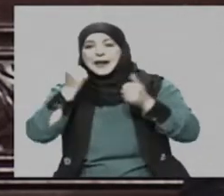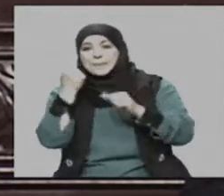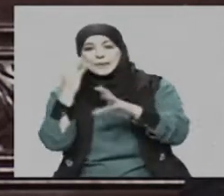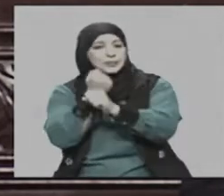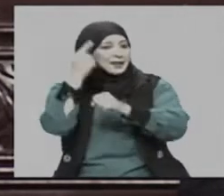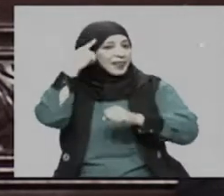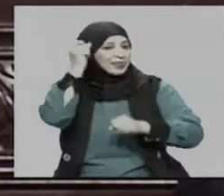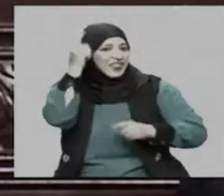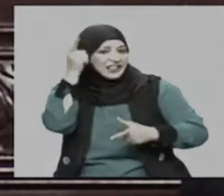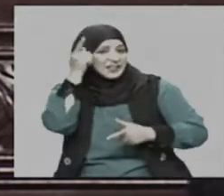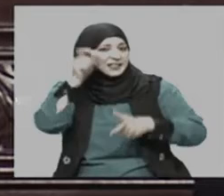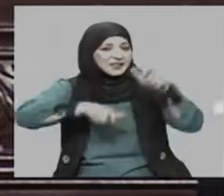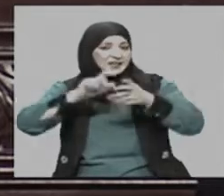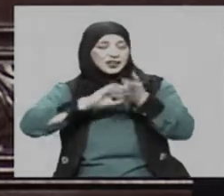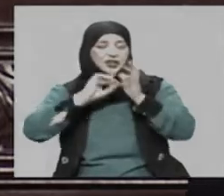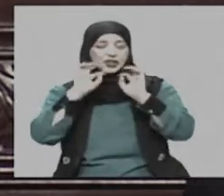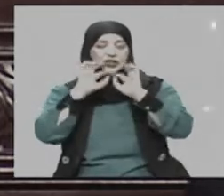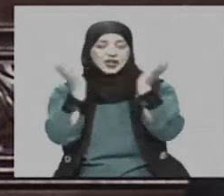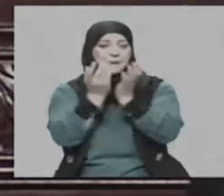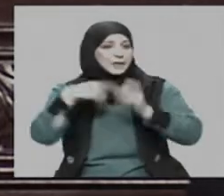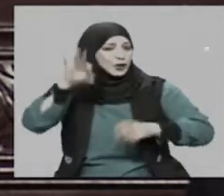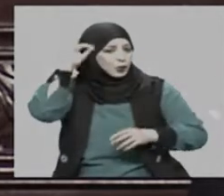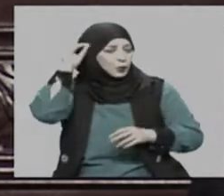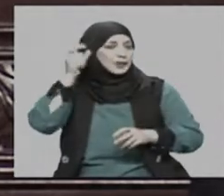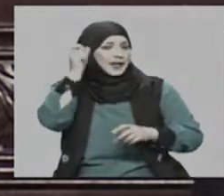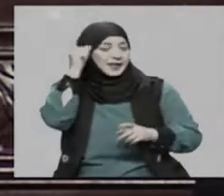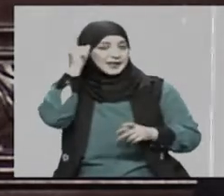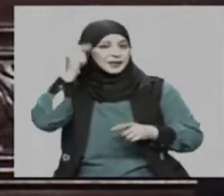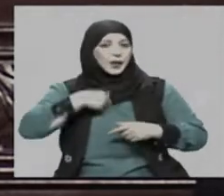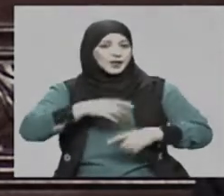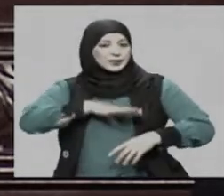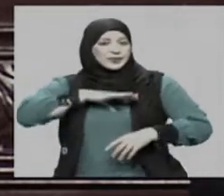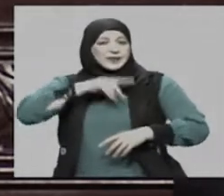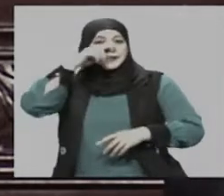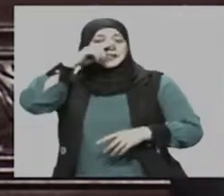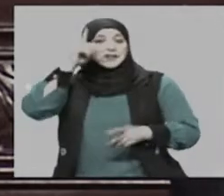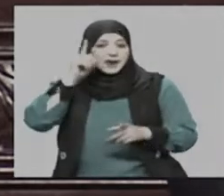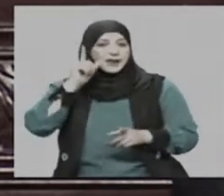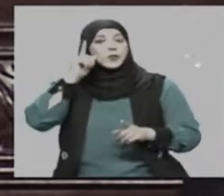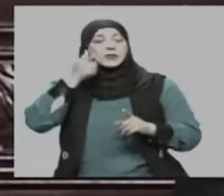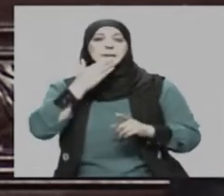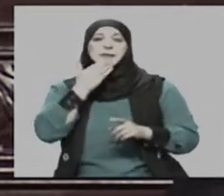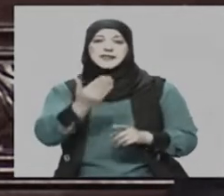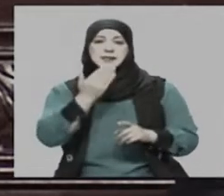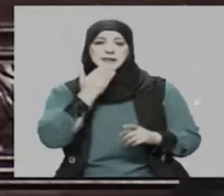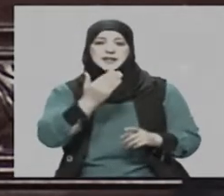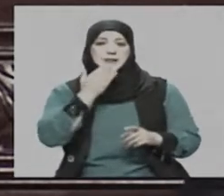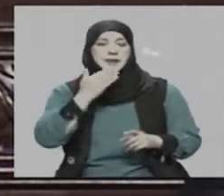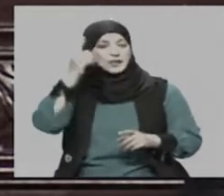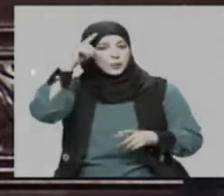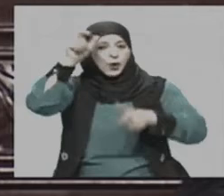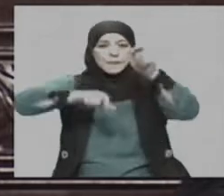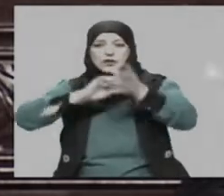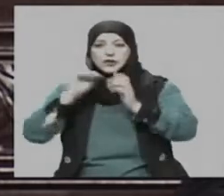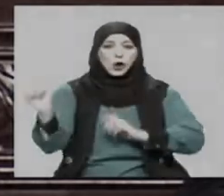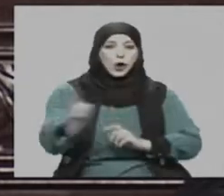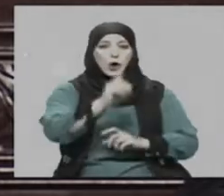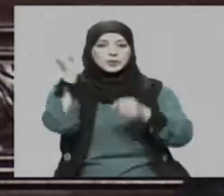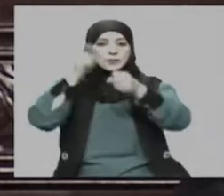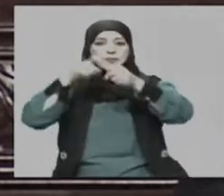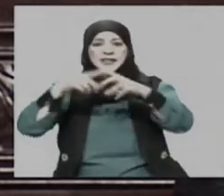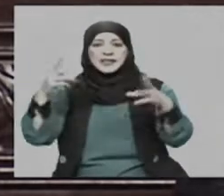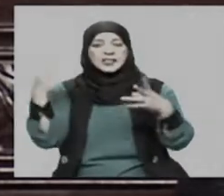بذكاء. وهذايا اعتزاز وفخر ونحب نشكر كل من ساهم في هالنجاح هذايا هالانتصار